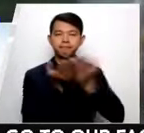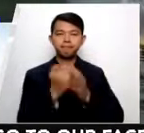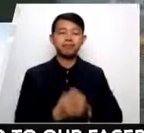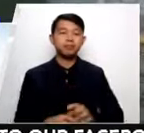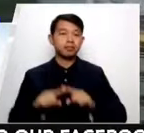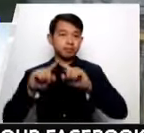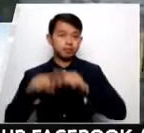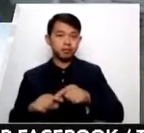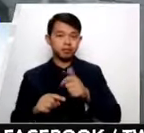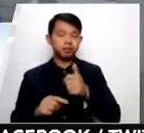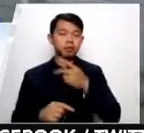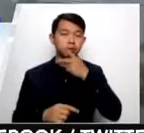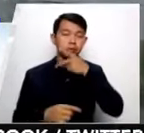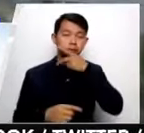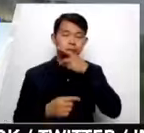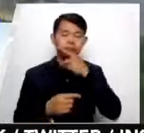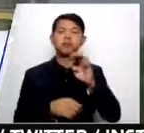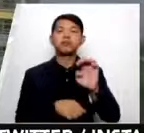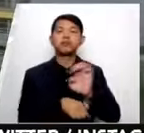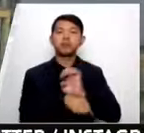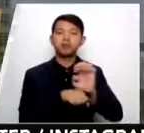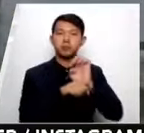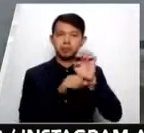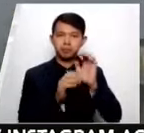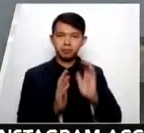ang trabaho sa mga pribadong kumpanya.